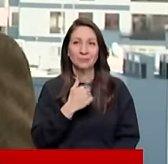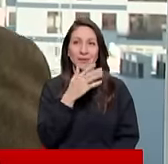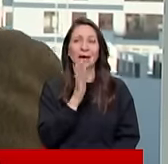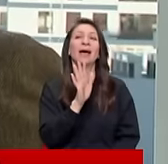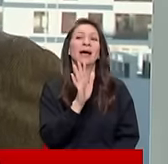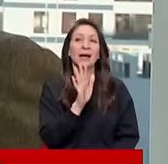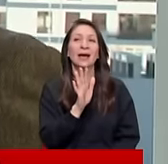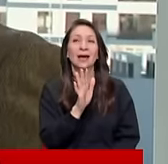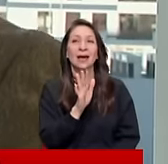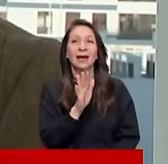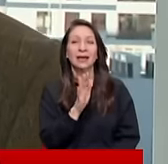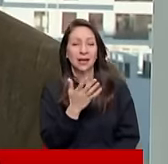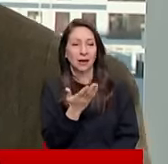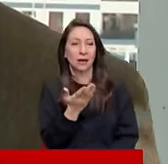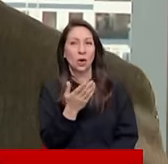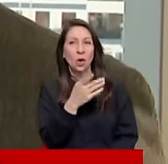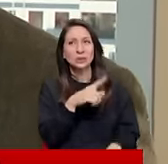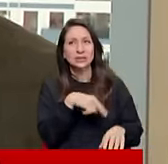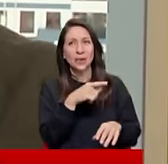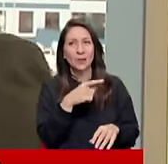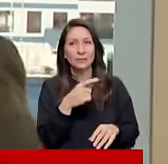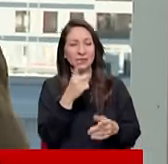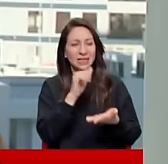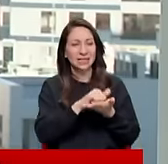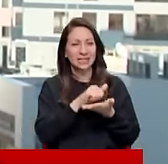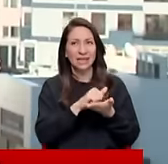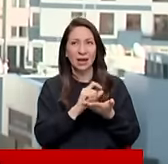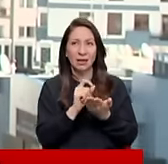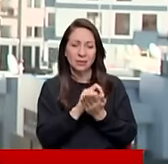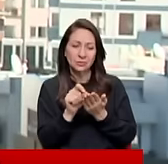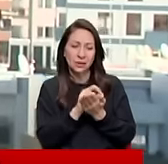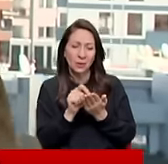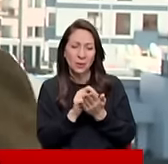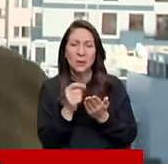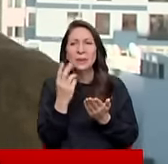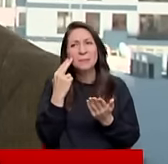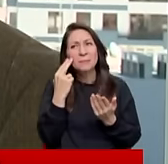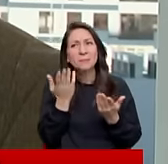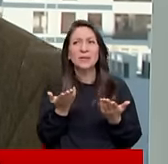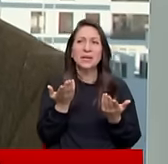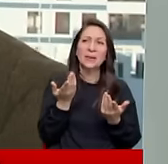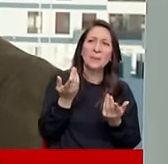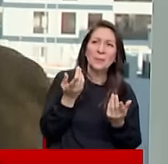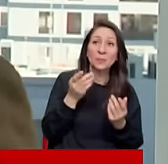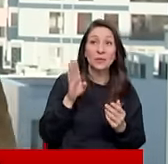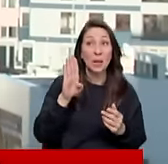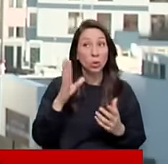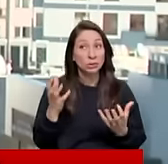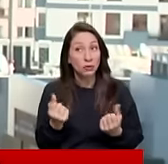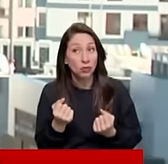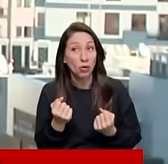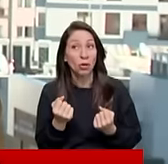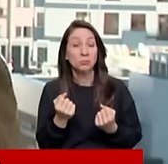He. Ya yani o zamanlar işte bir gazetede köşe yazarlığı yapıyor, mütevazı falan bir adam, demokrasiyi